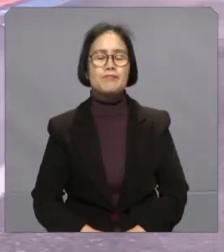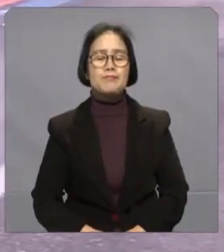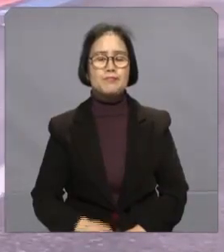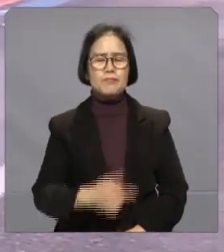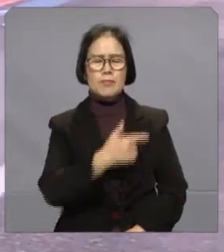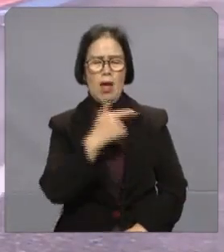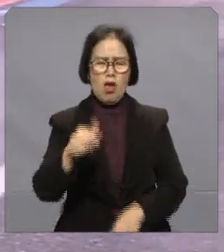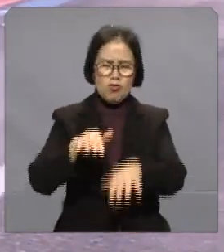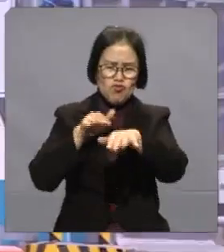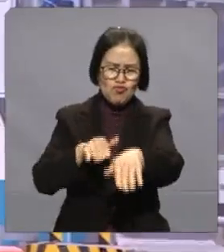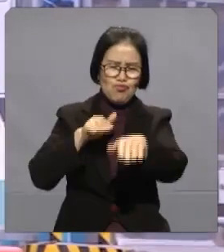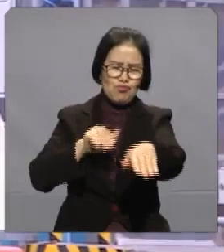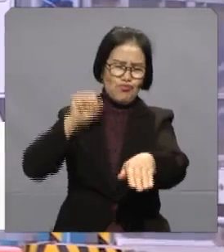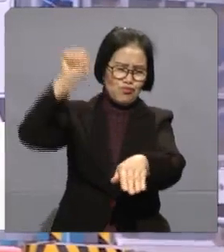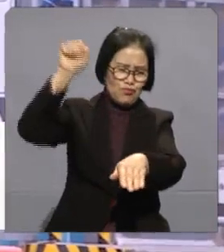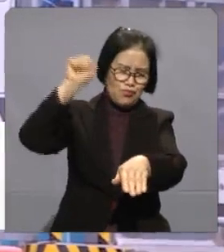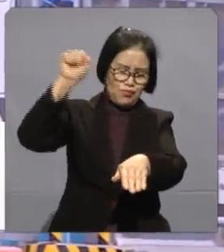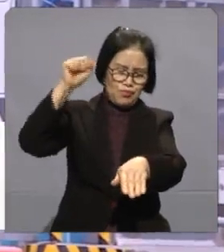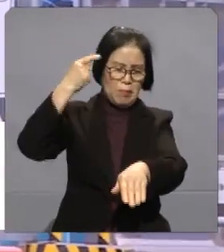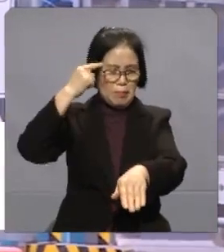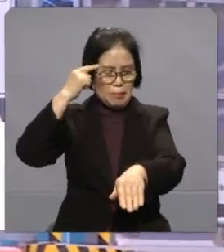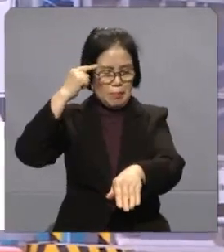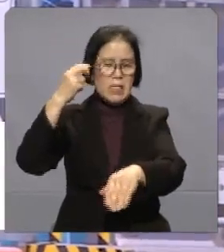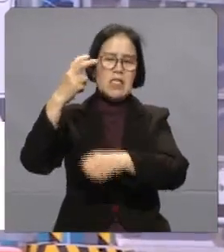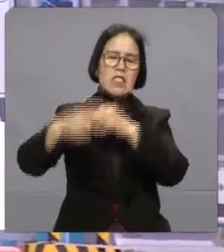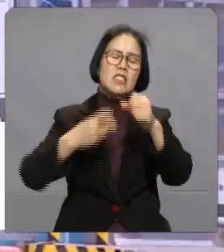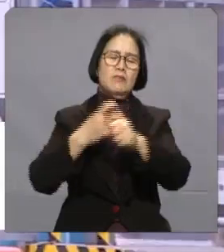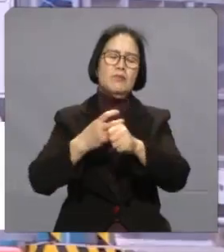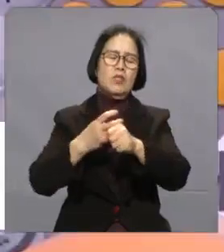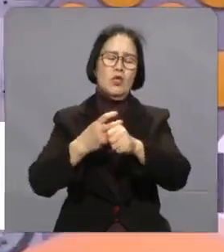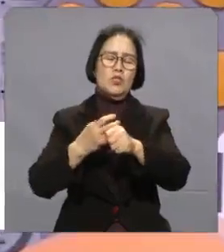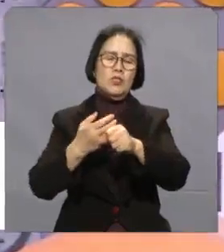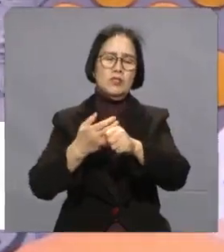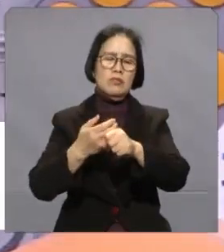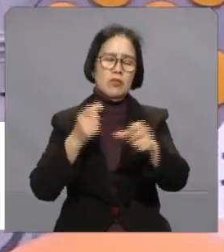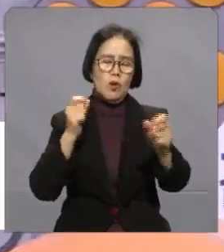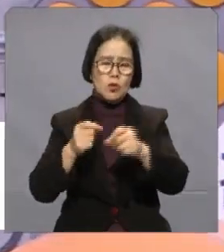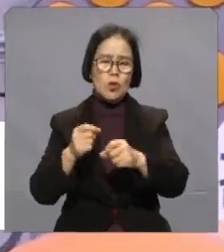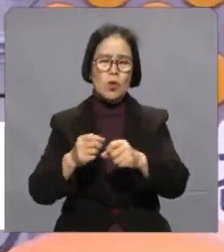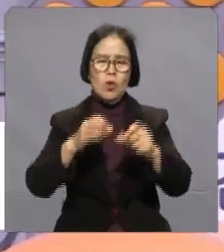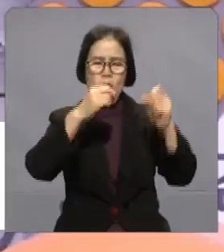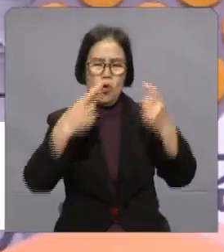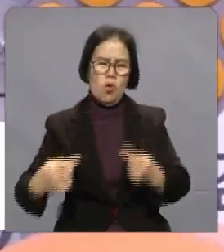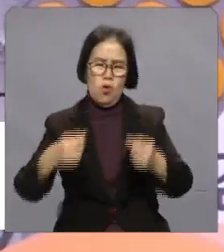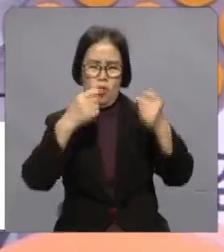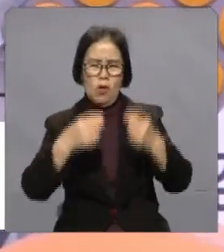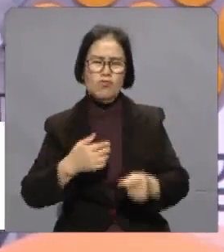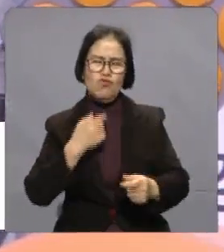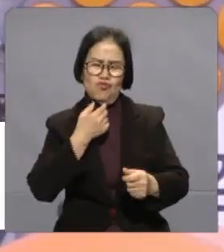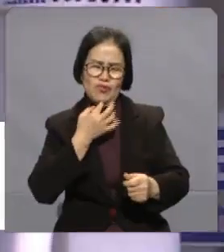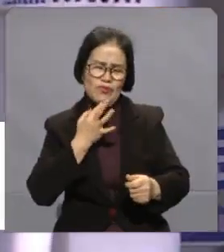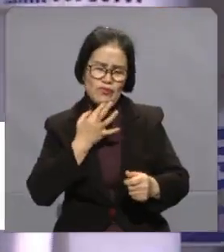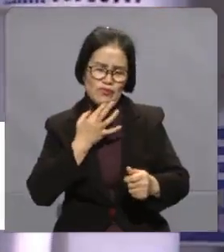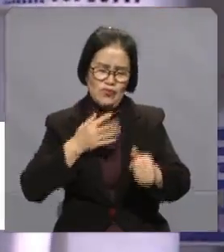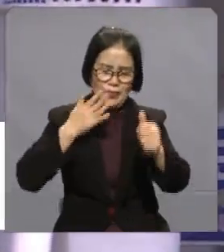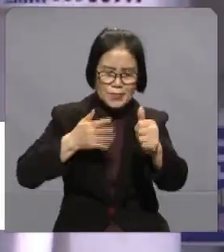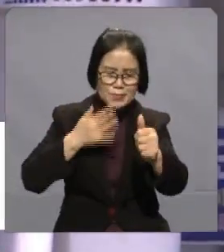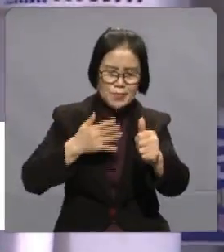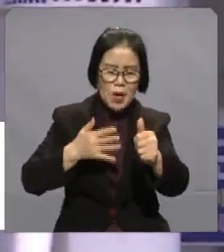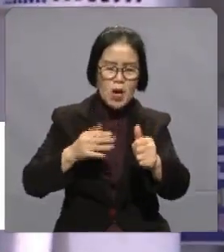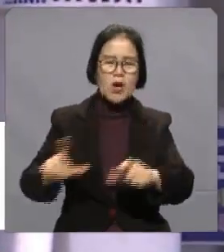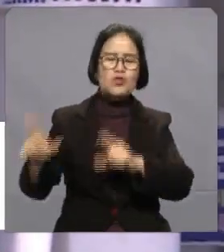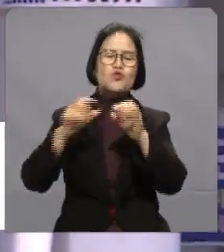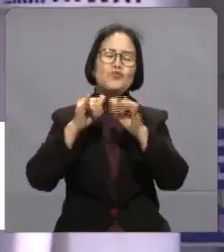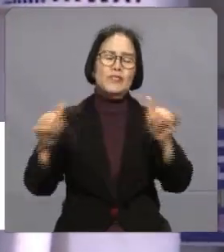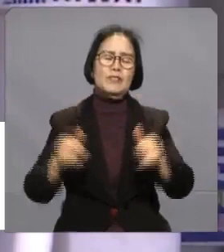대규모 차량 시위까지 벌이며 20년 가까이 영종대교와 인천대교 통행료 인하를 요구해온 영종도 주민들.